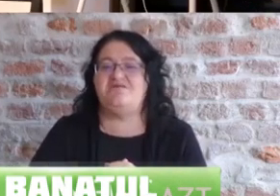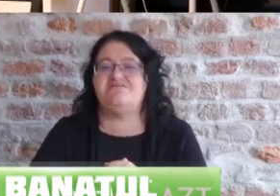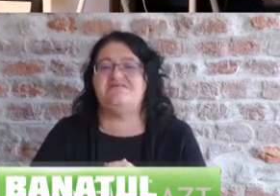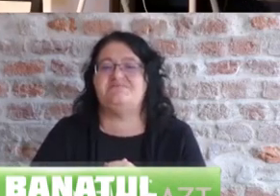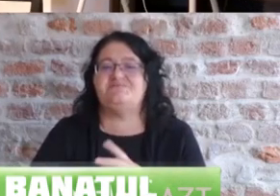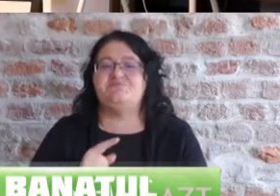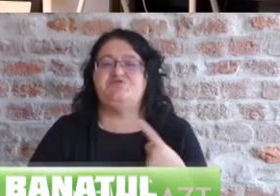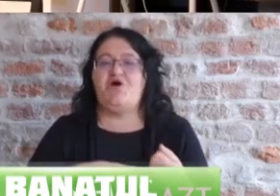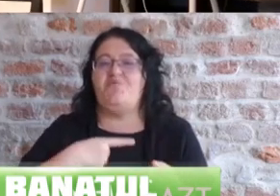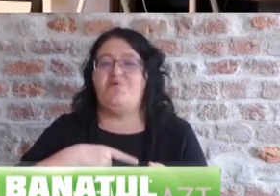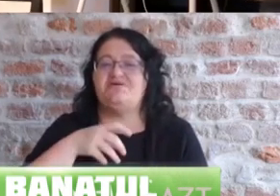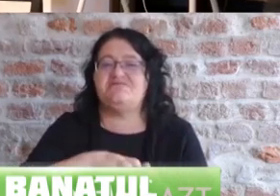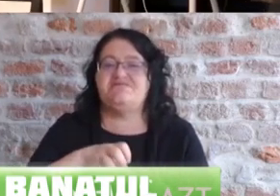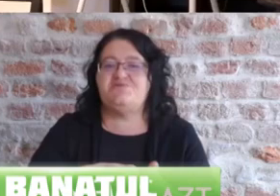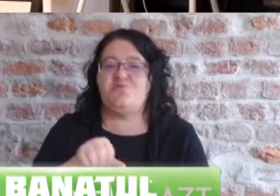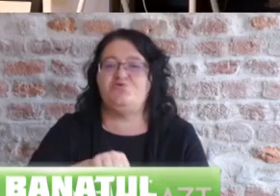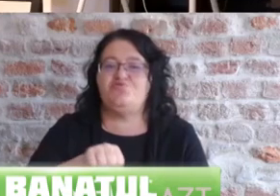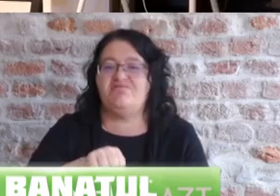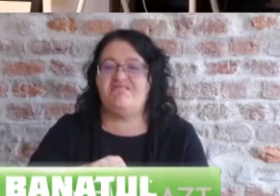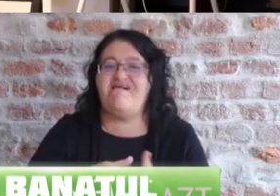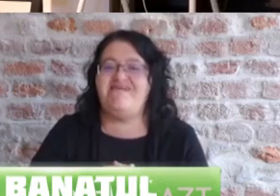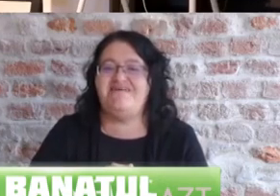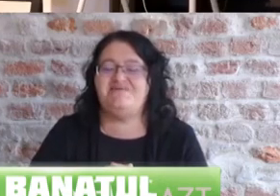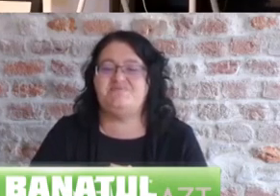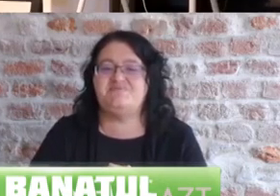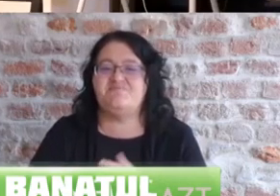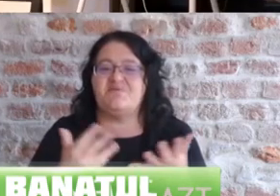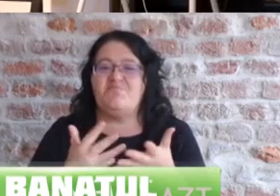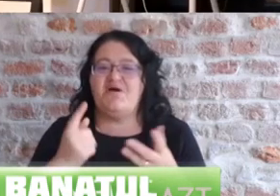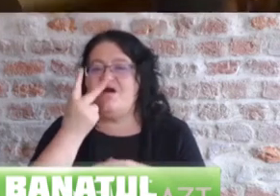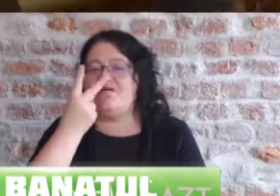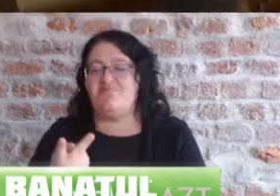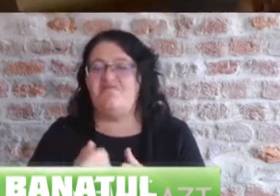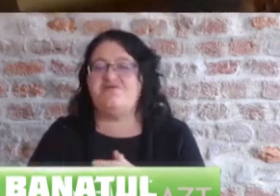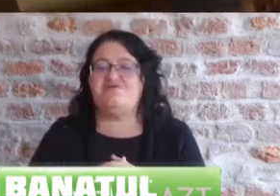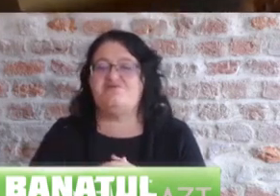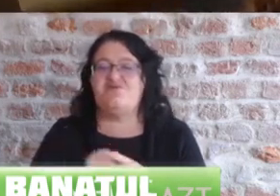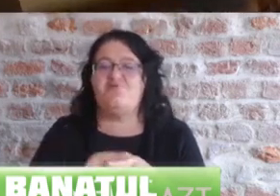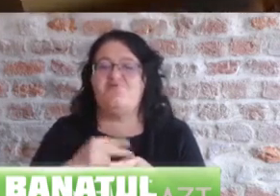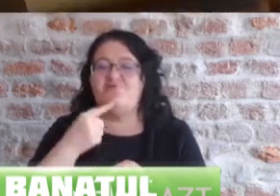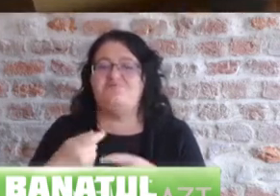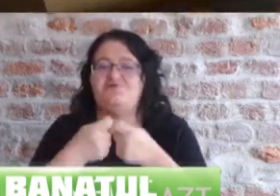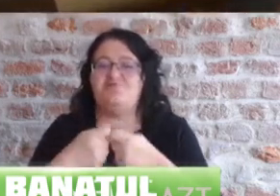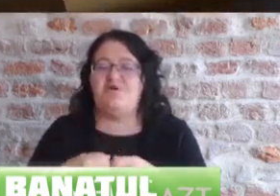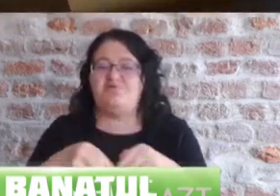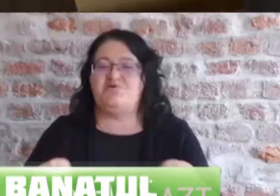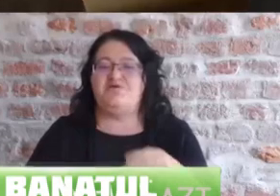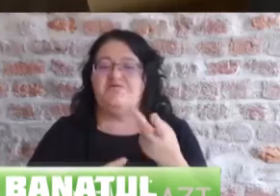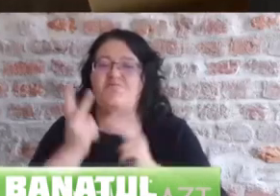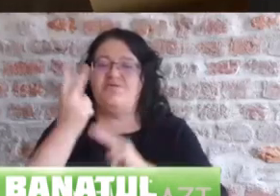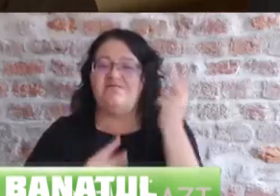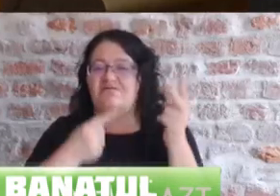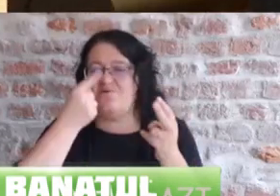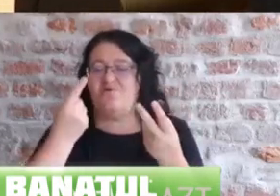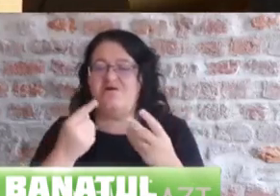Bun, și apoi este zona centrală, pe care am văzut-o, cum au spus și membrii jurului, ca o grădină urbană,